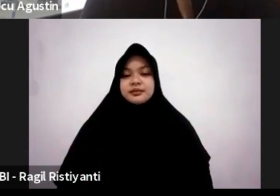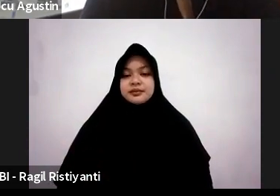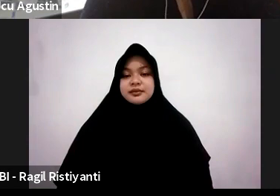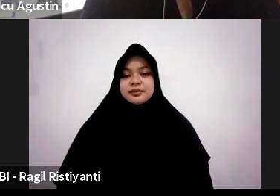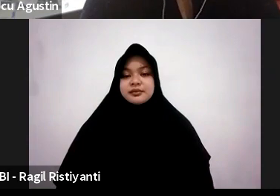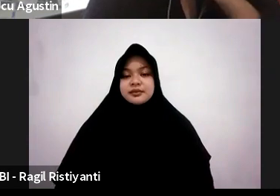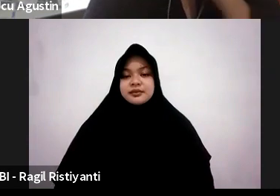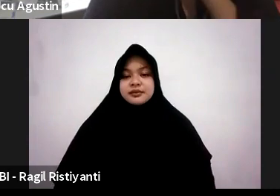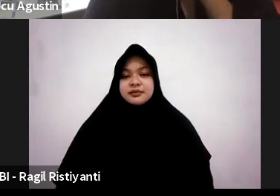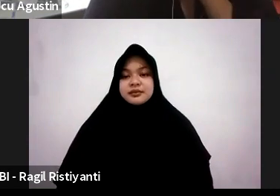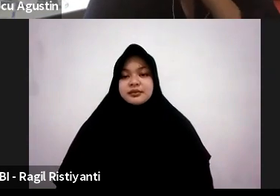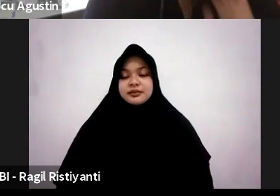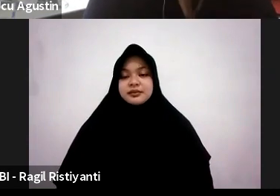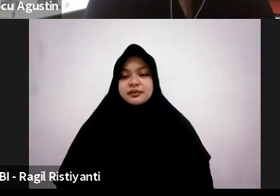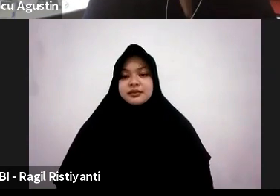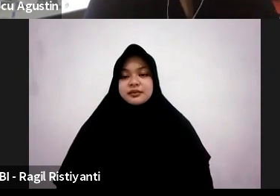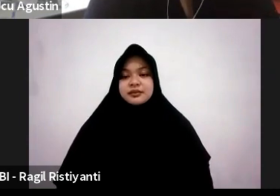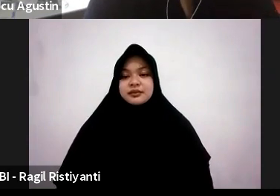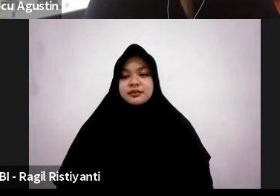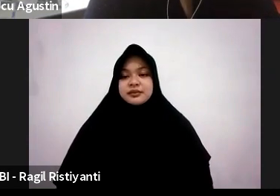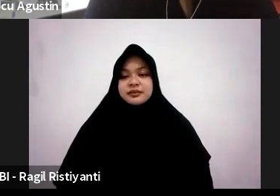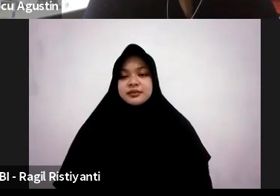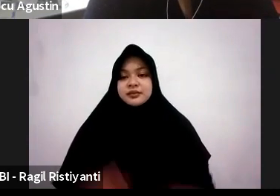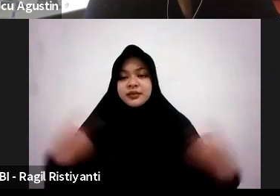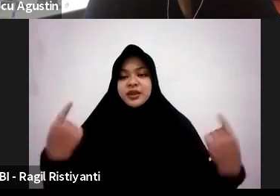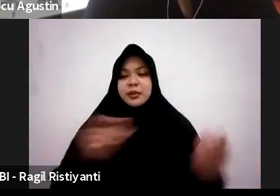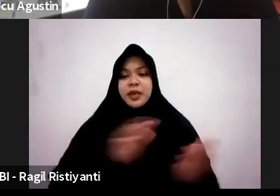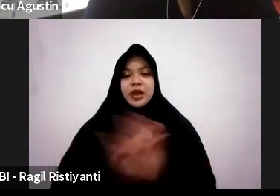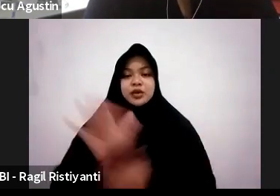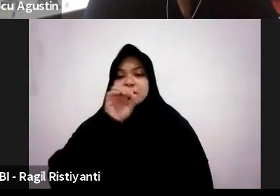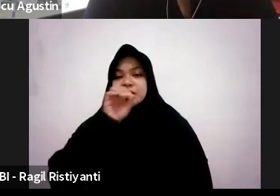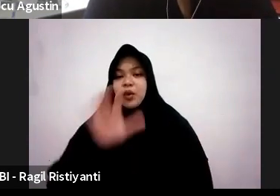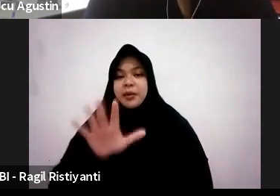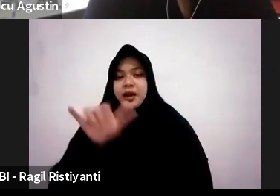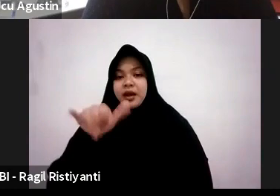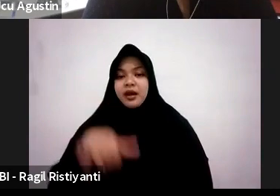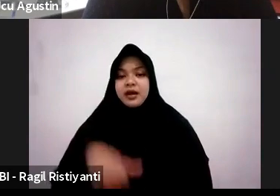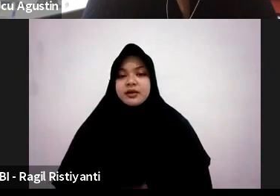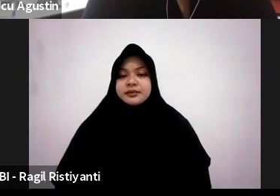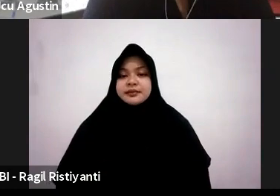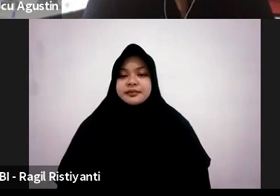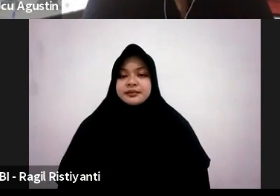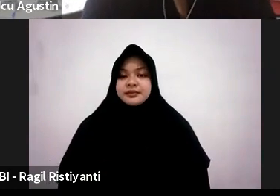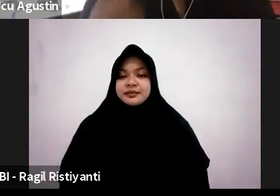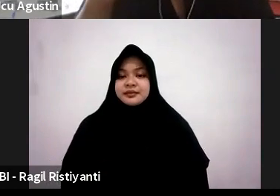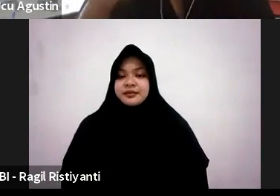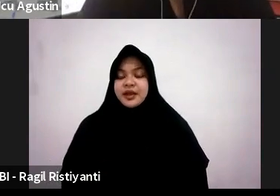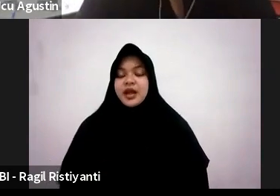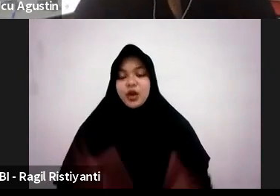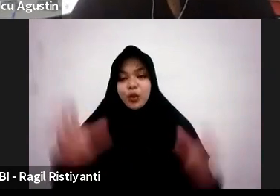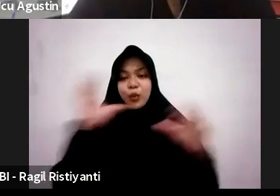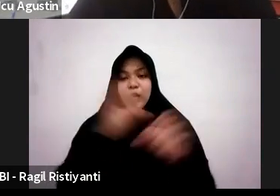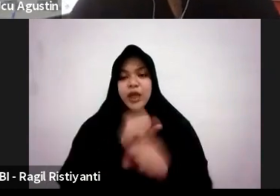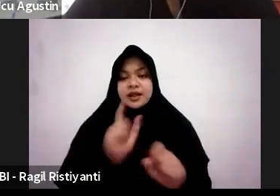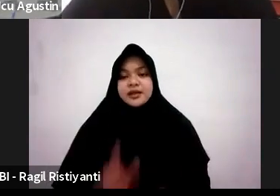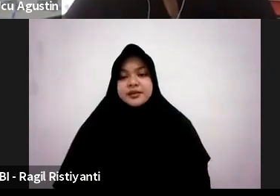ini langsung jawabannya nggak ya nanti aja kumpulin jadi satu aja ya boleh